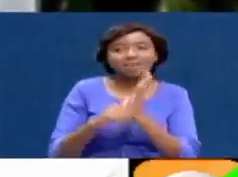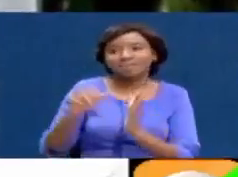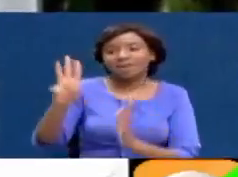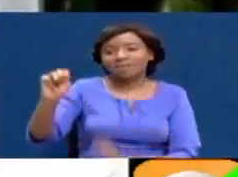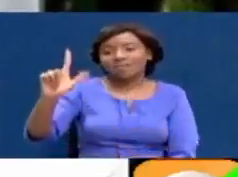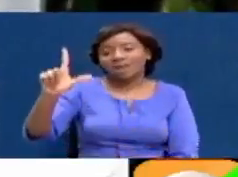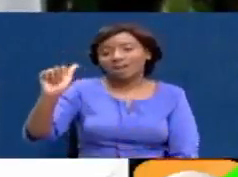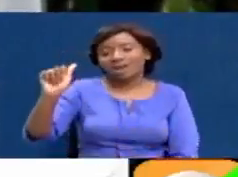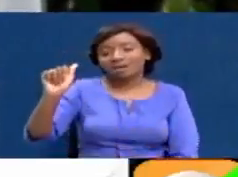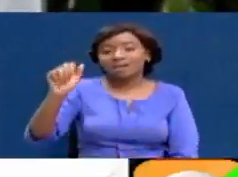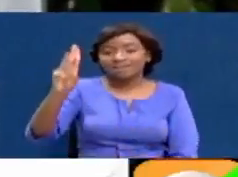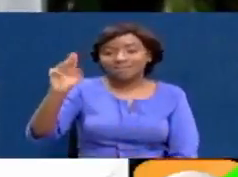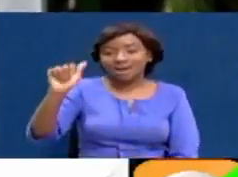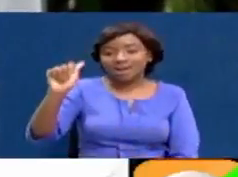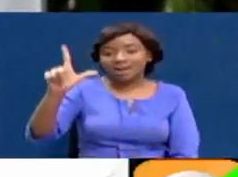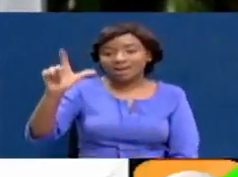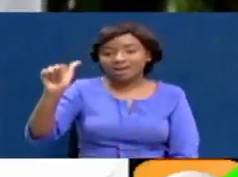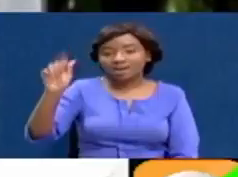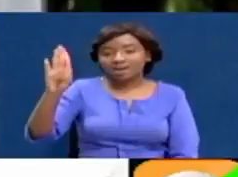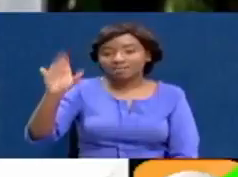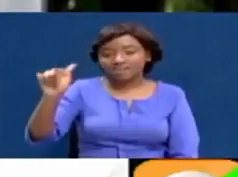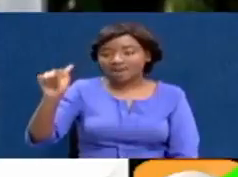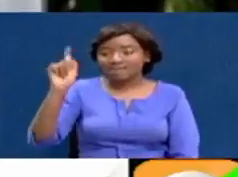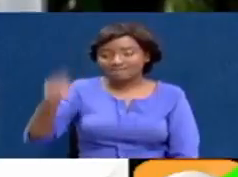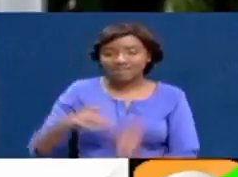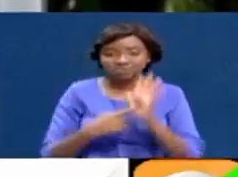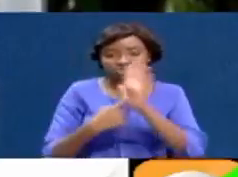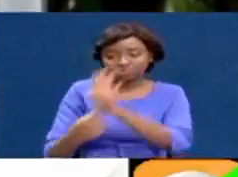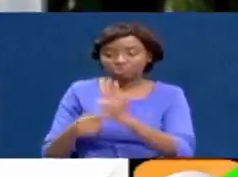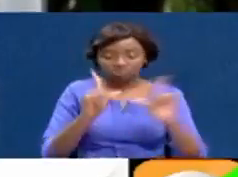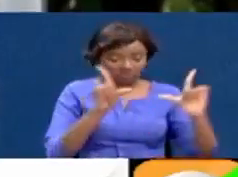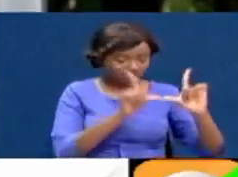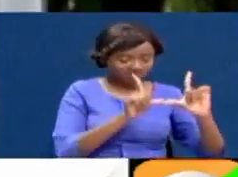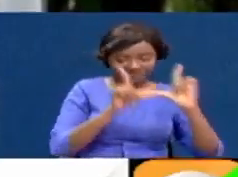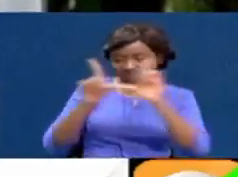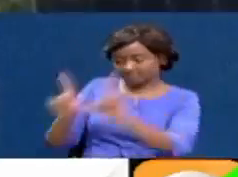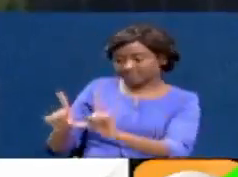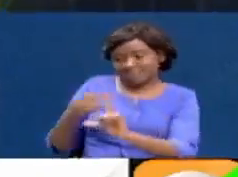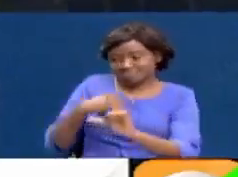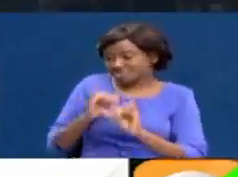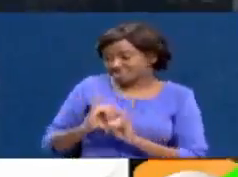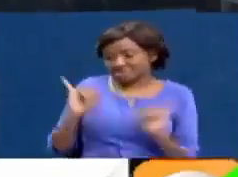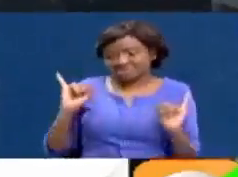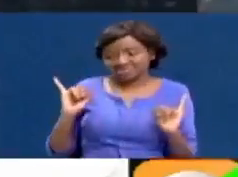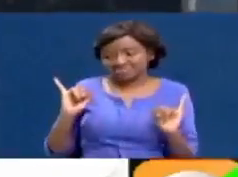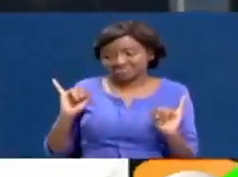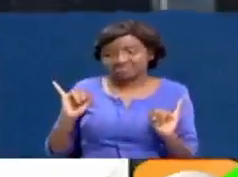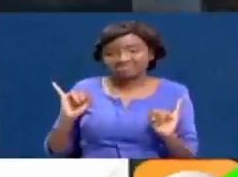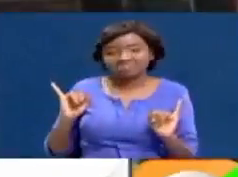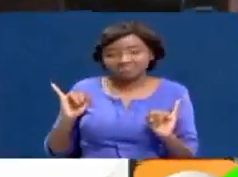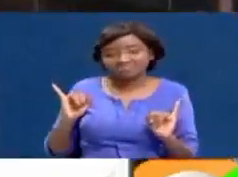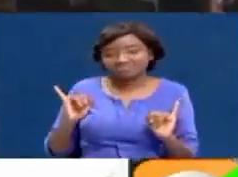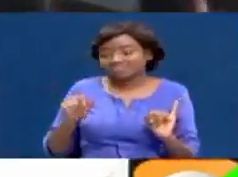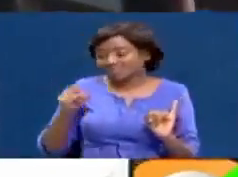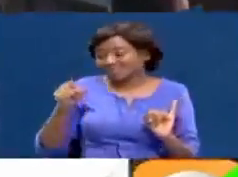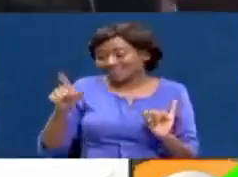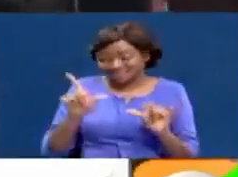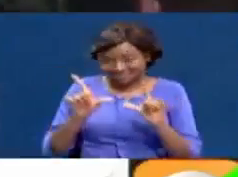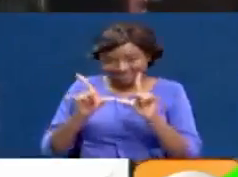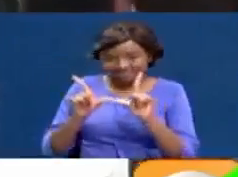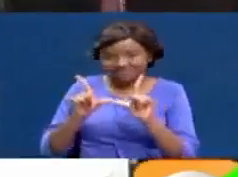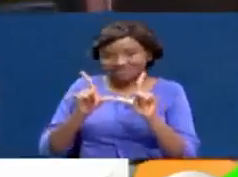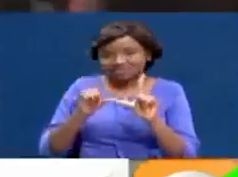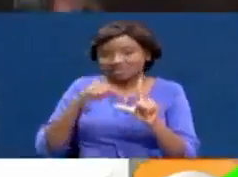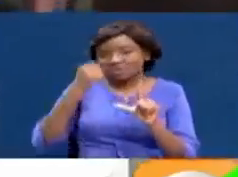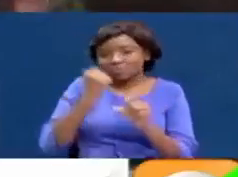to show a certificate that they are COVID-19 free. Kimsingi kibali hiki kitatumika